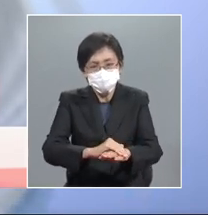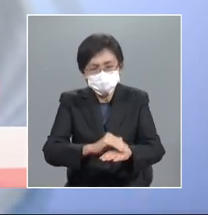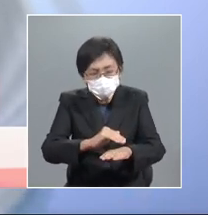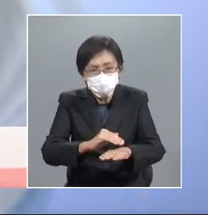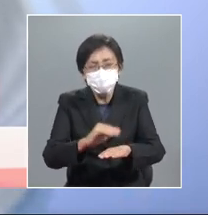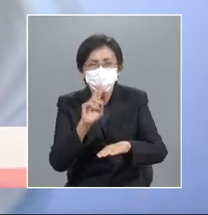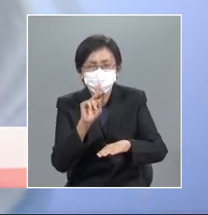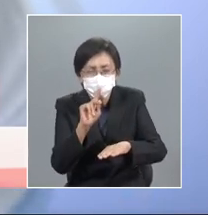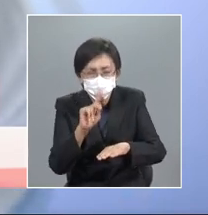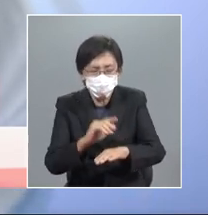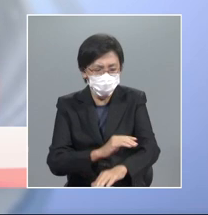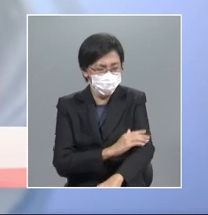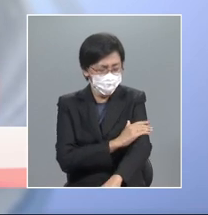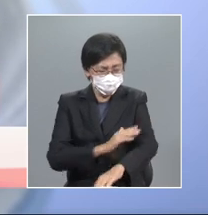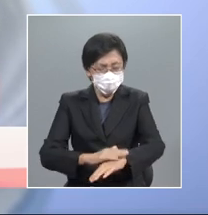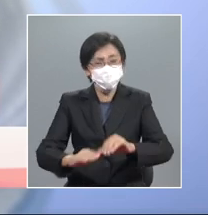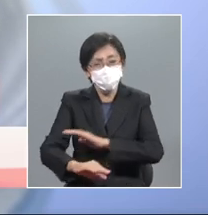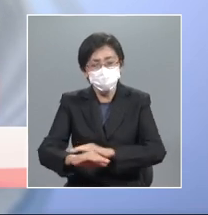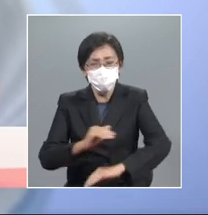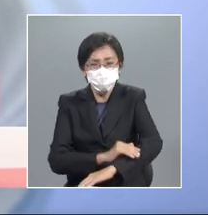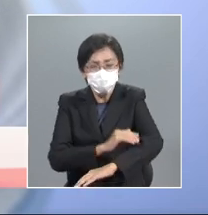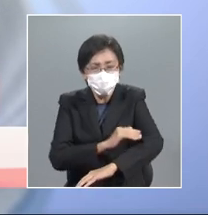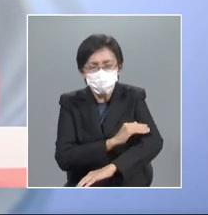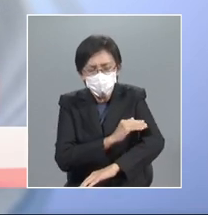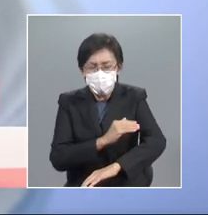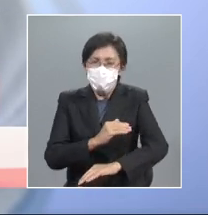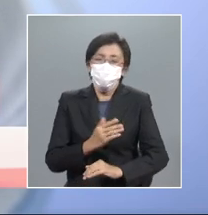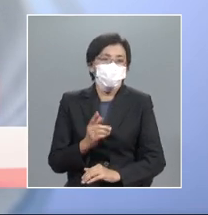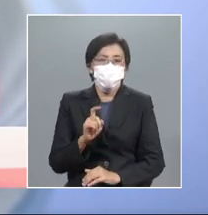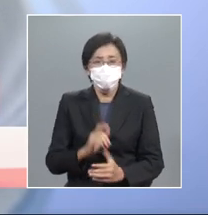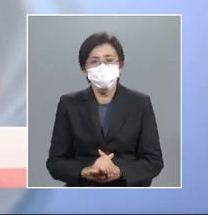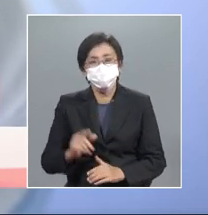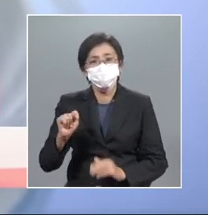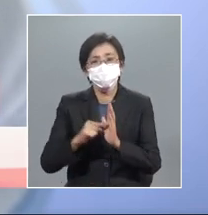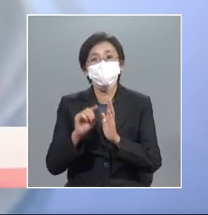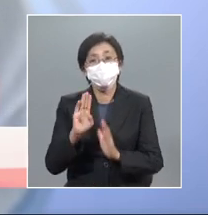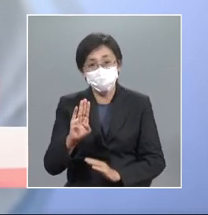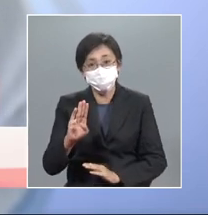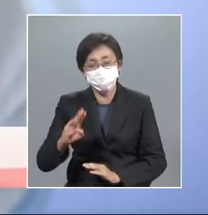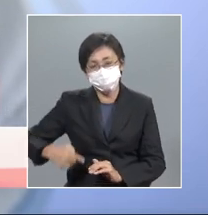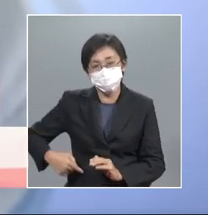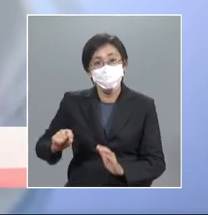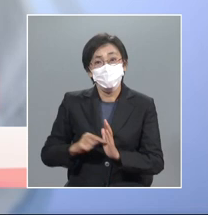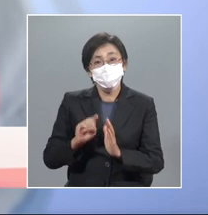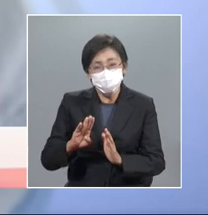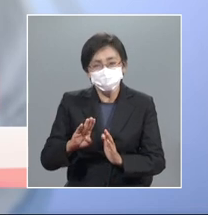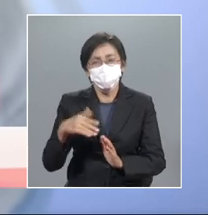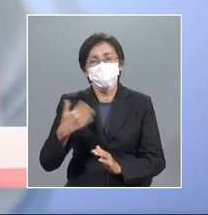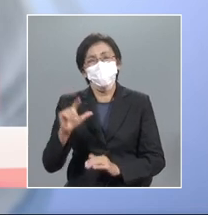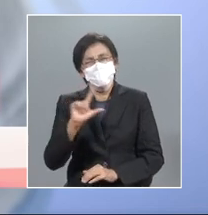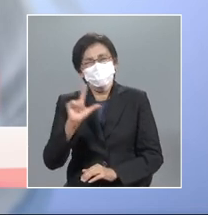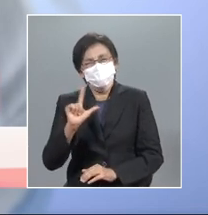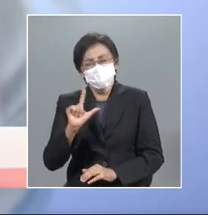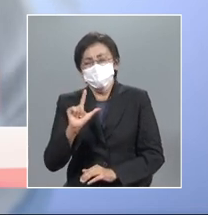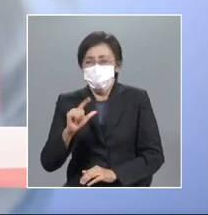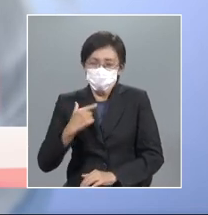ก็ภาวะต่างๆเนี่ยไม่สู้ดีนักนะครับค่าเหลืองตัดค่าเรื่องของตัดเนียบสูงมาก